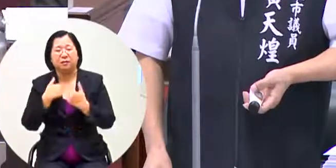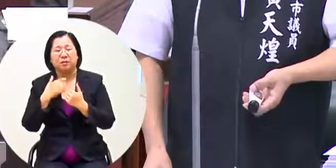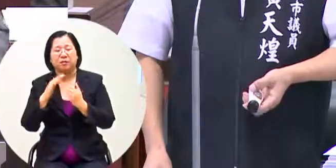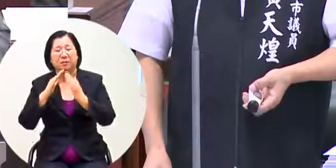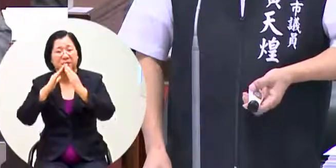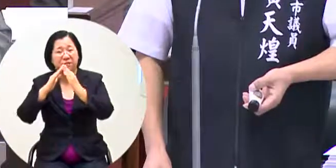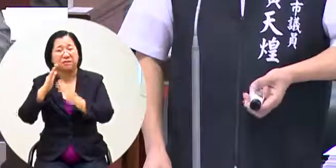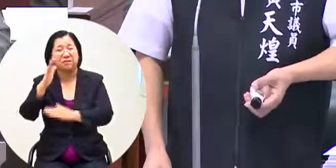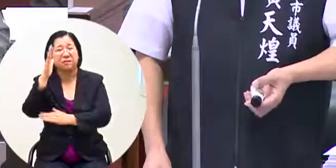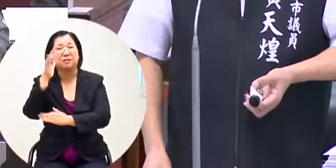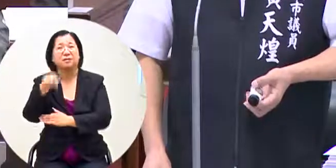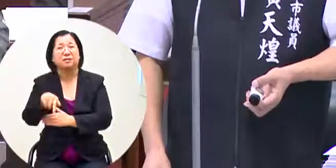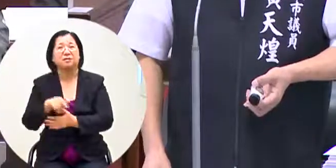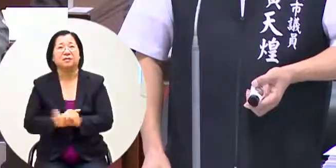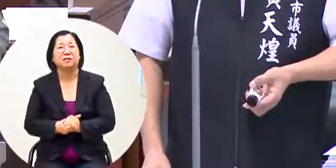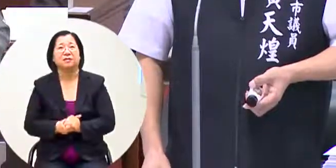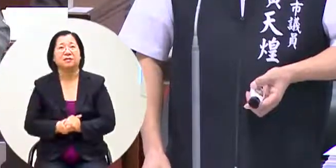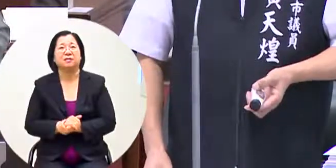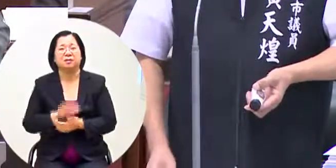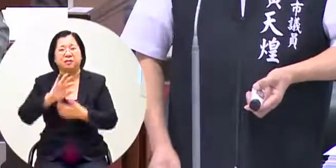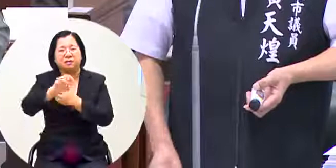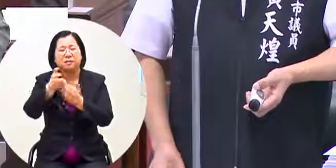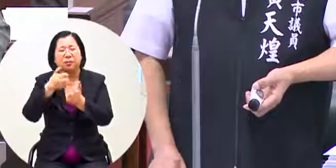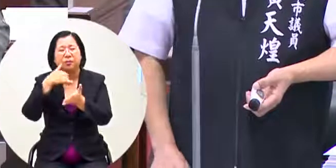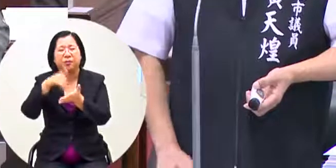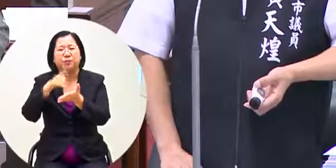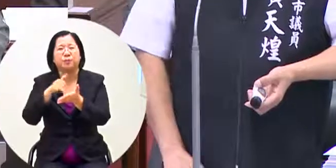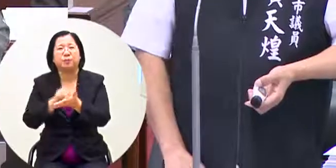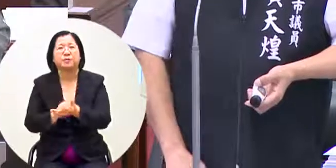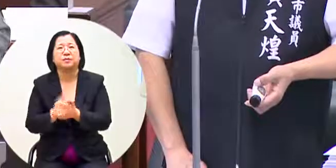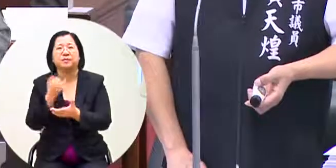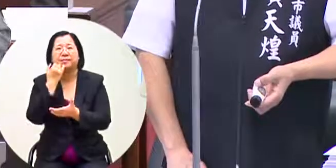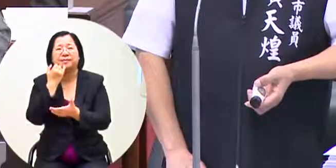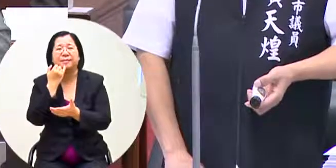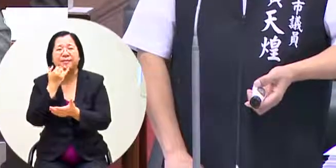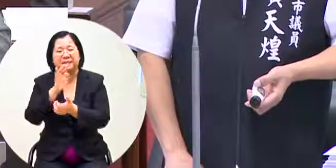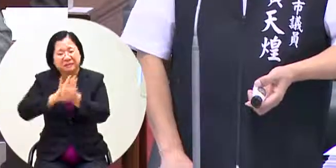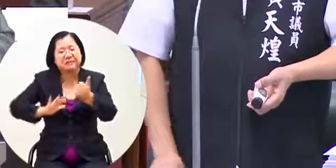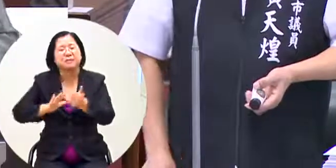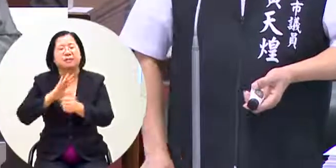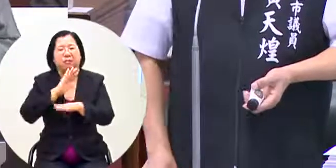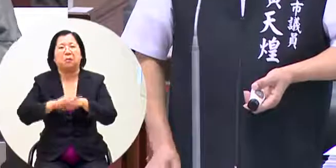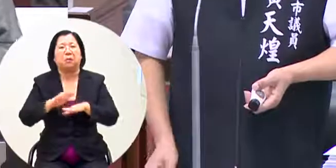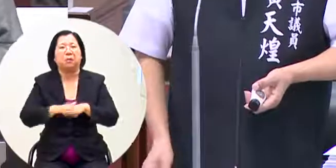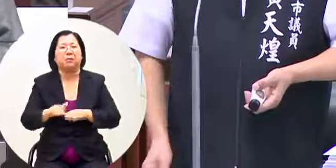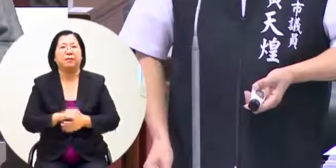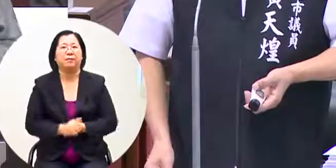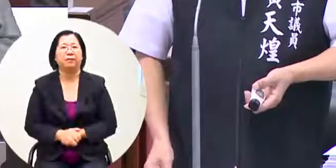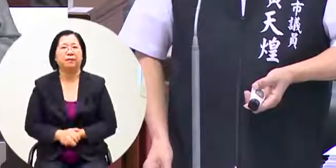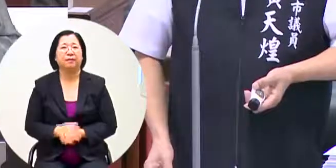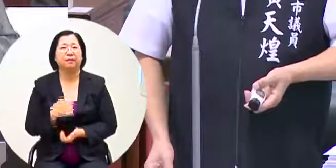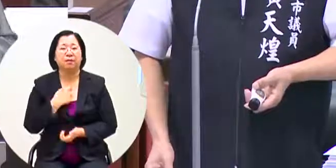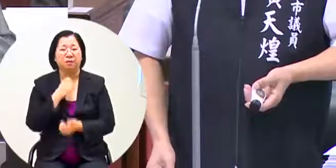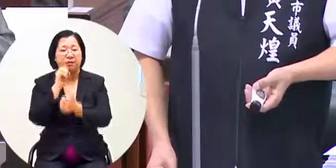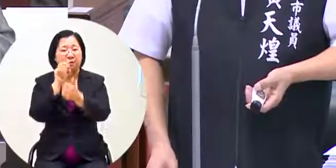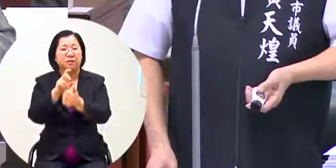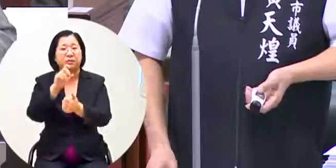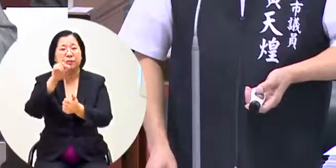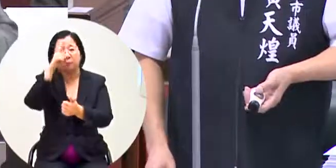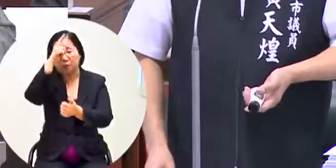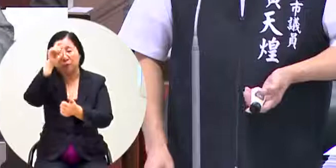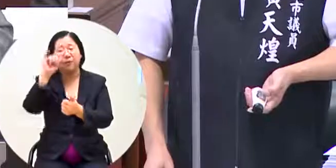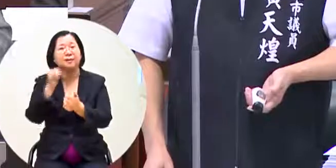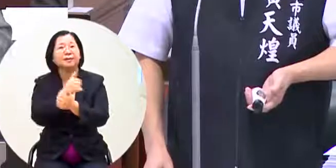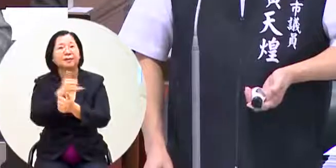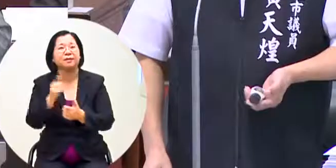诶预算一定嘛是会受到影响。啊，所以讲我甲吴议员报告，市政府会考量